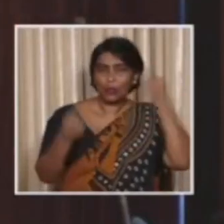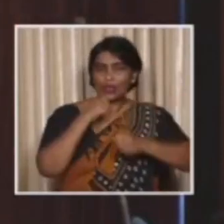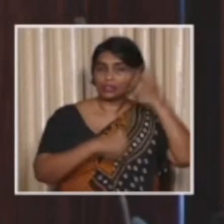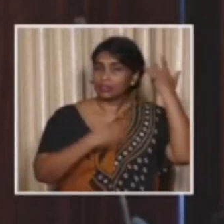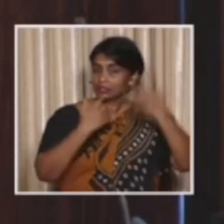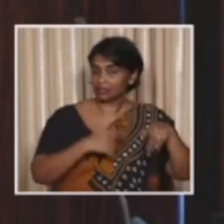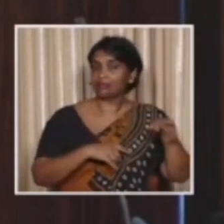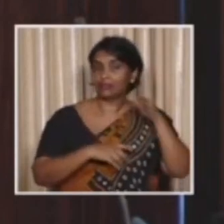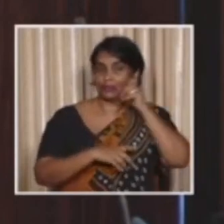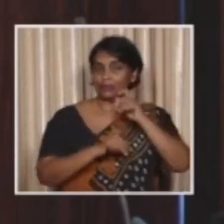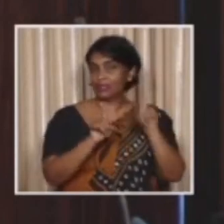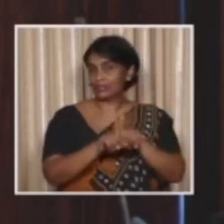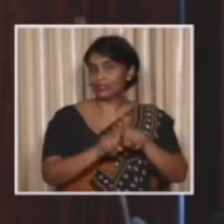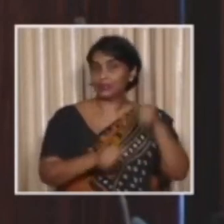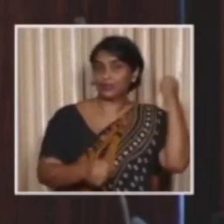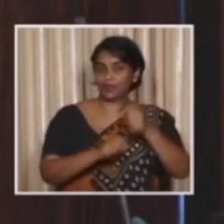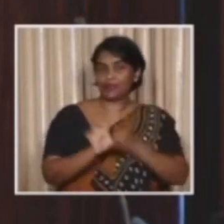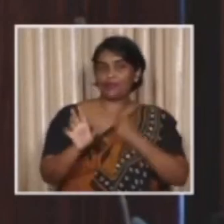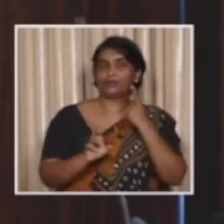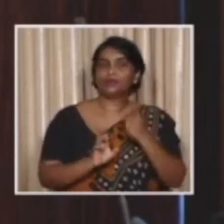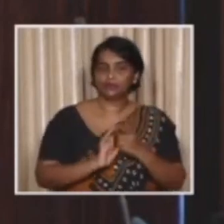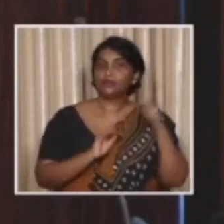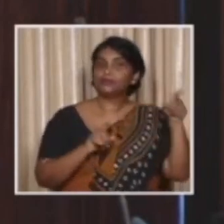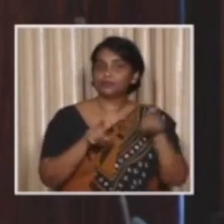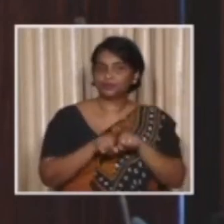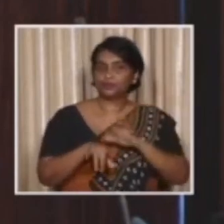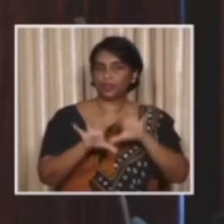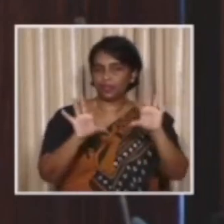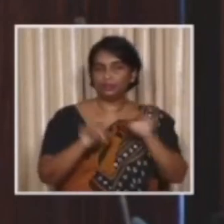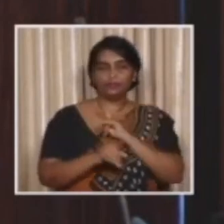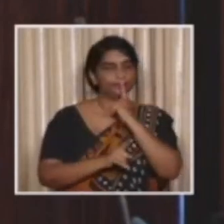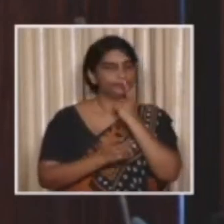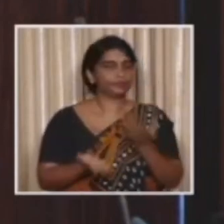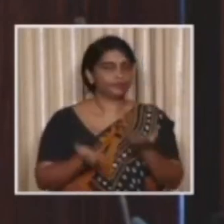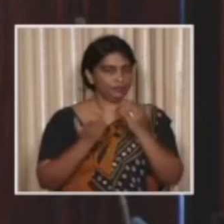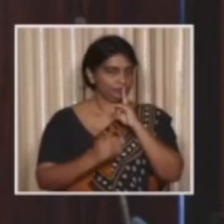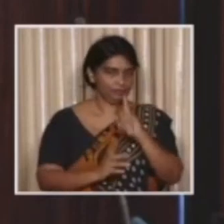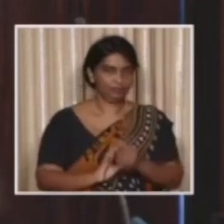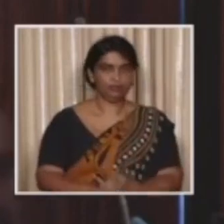ඒ ත්‍රස්තවාදී වගේ ඇසුරුන අය ඝාතනය කරලා. ඒ නිසා විනාඩියක් නිශ්ශබ්ද වෙන්න කියලා.